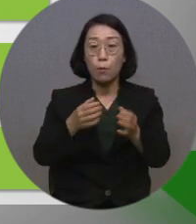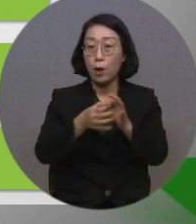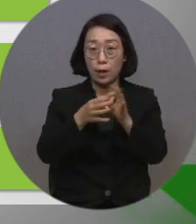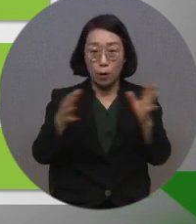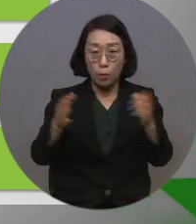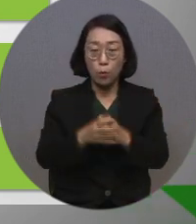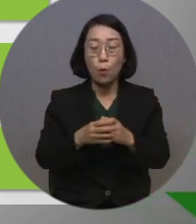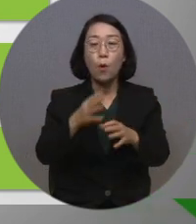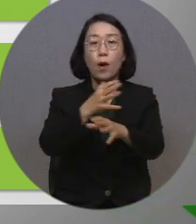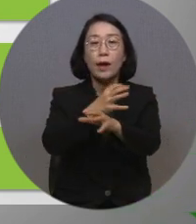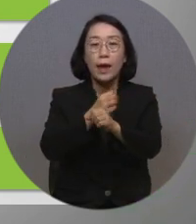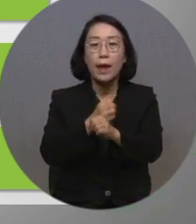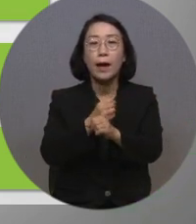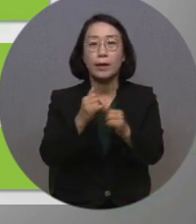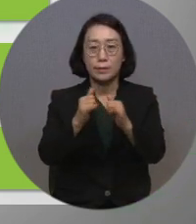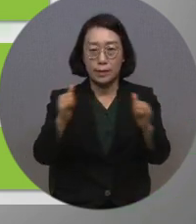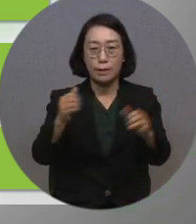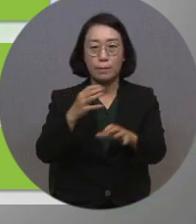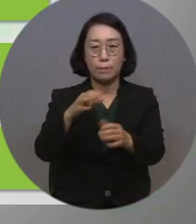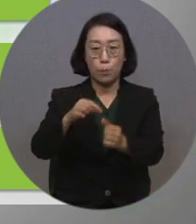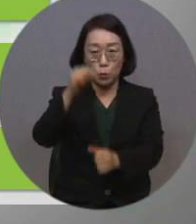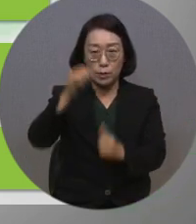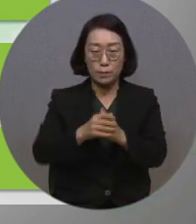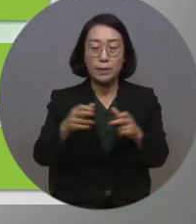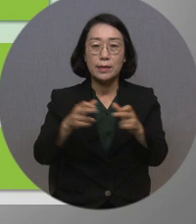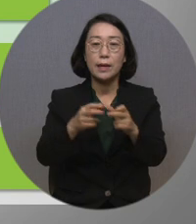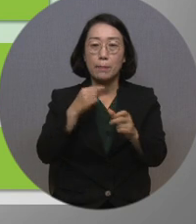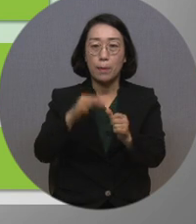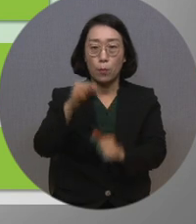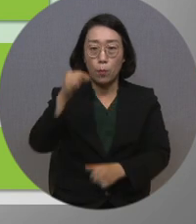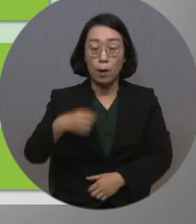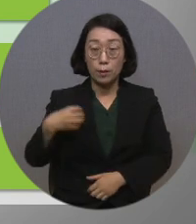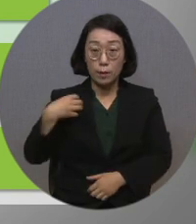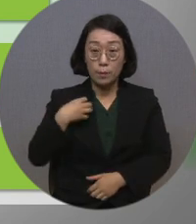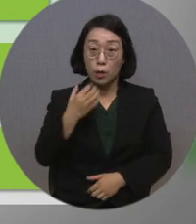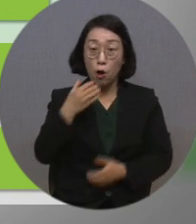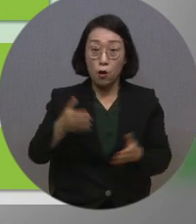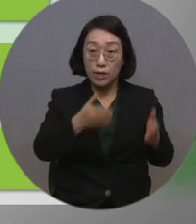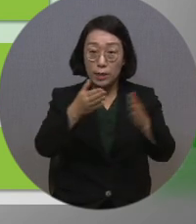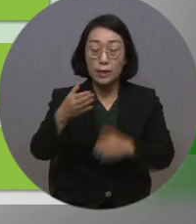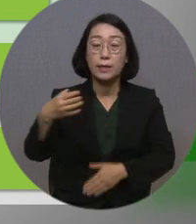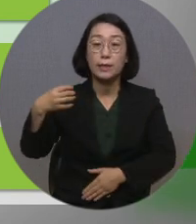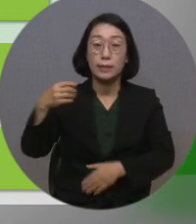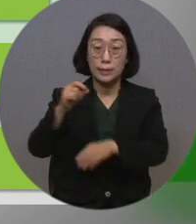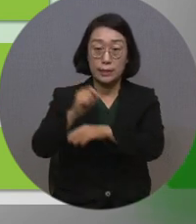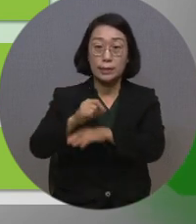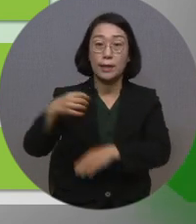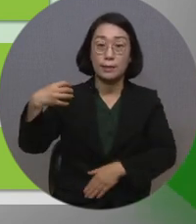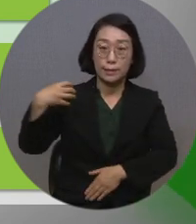계약직을 모집합니다. 장애인만 채용하며 담당지사는 경기지사입니다.